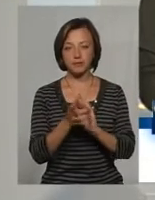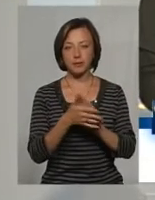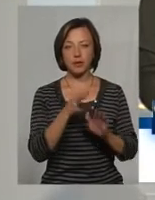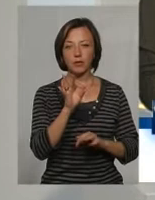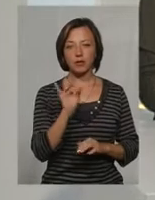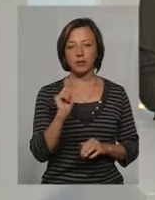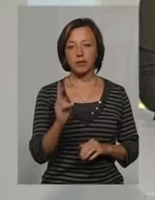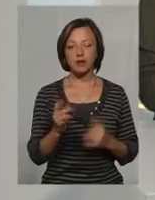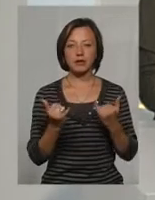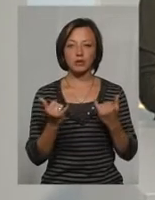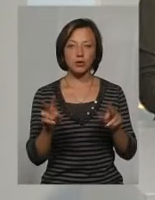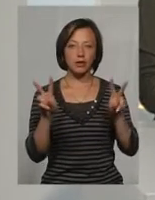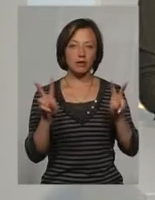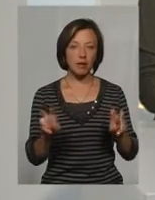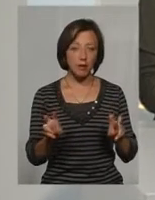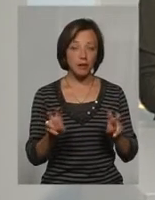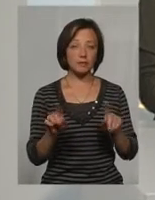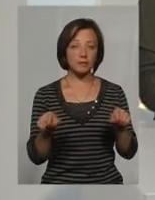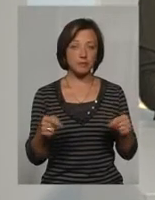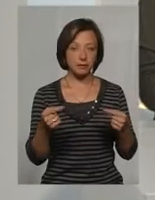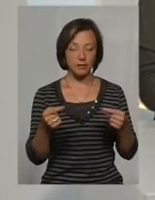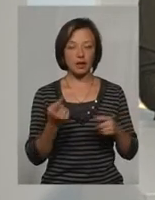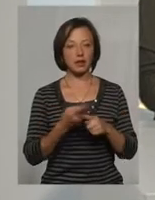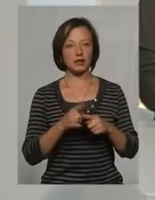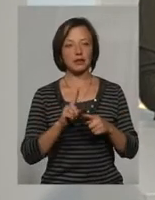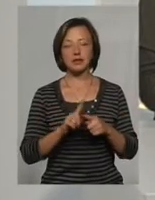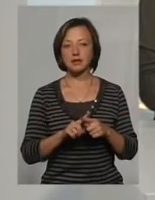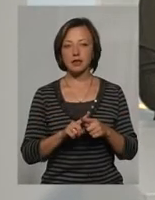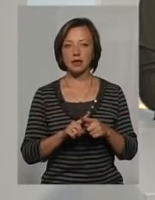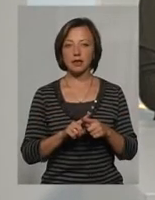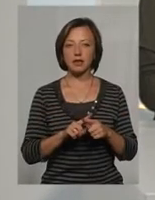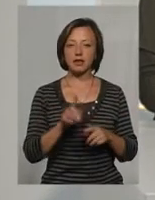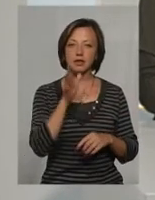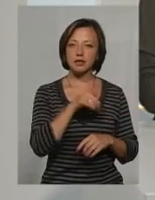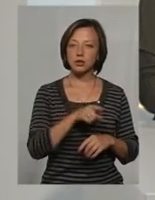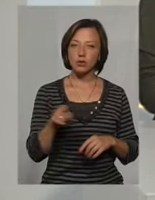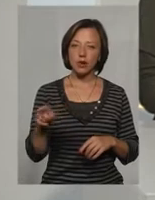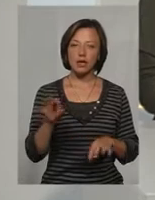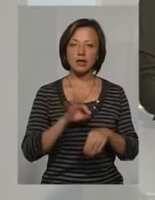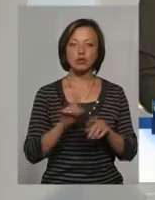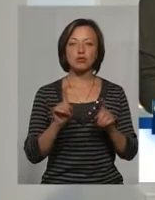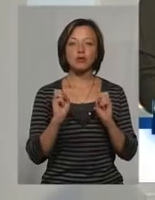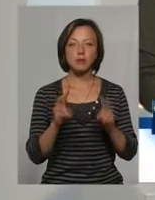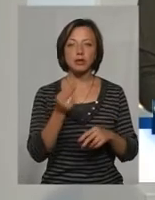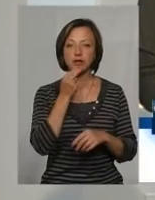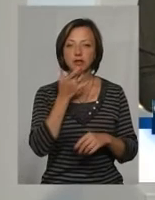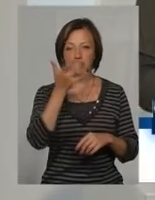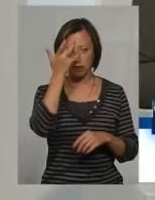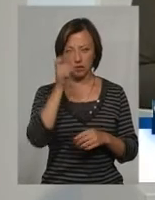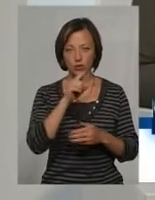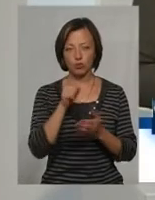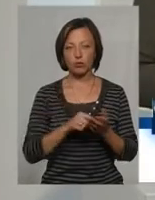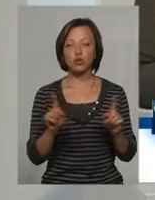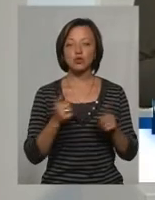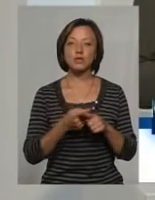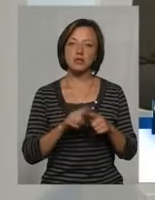Ольга Рибак. І тема, яку ми сьогодні піднімаємо, це сезонні недуги. Що небезпечно їсти літом? Отож, що це